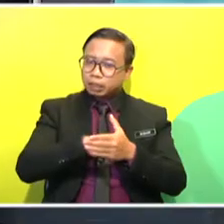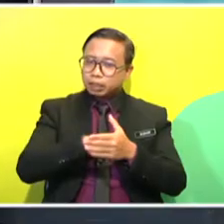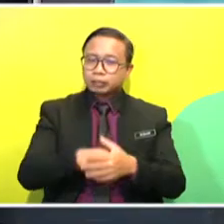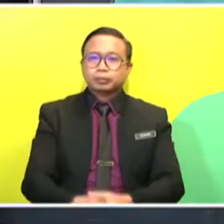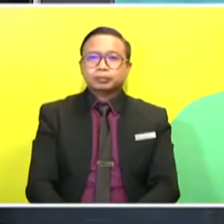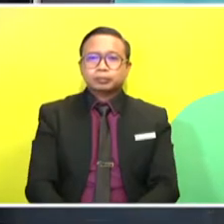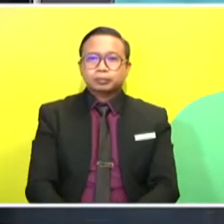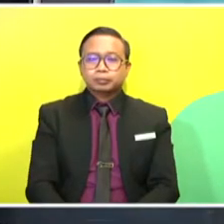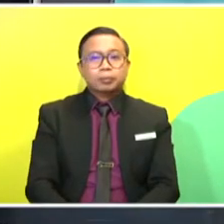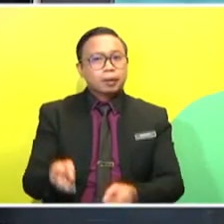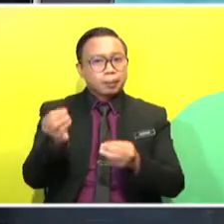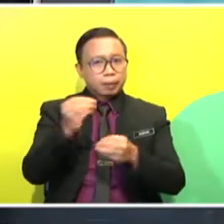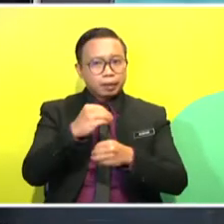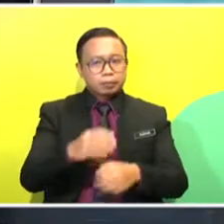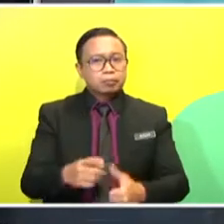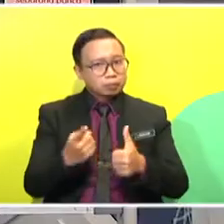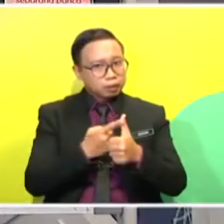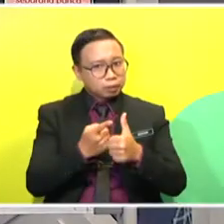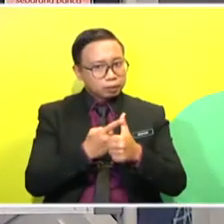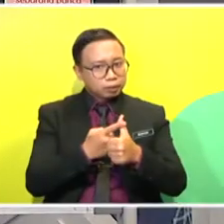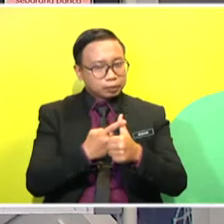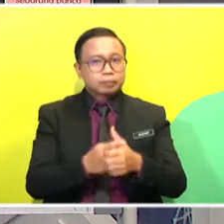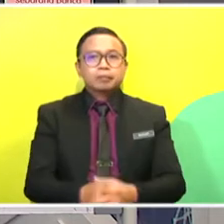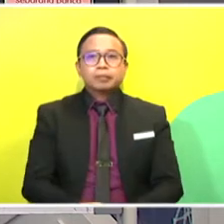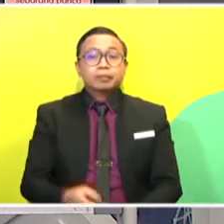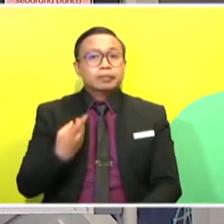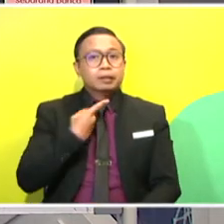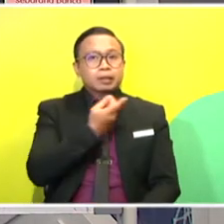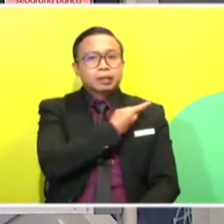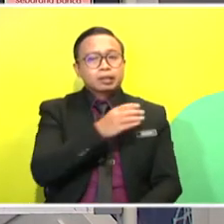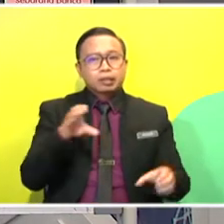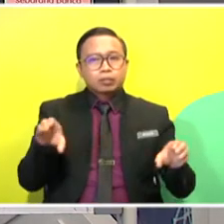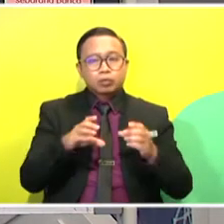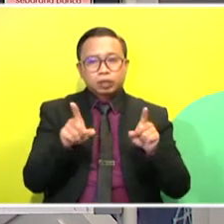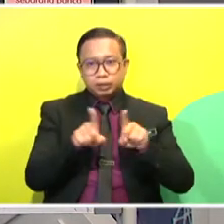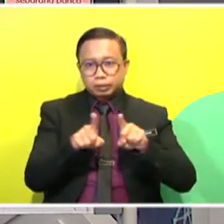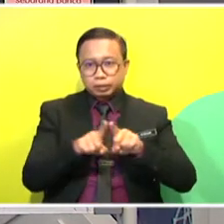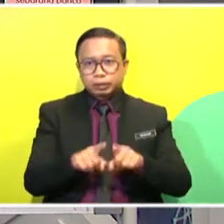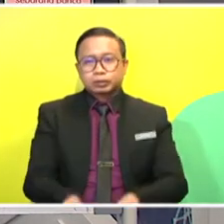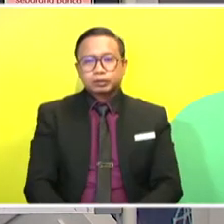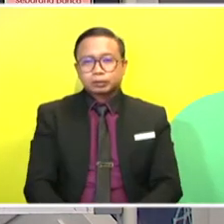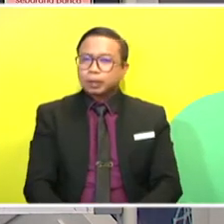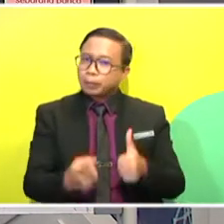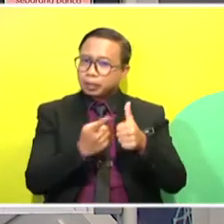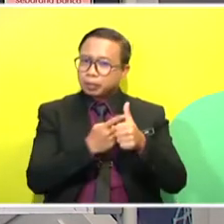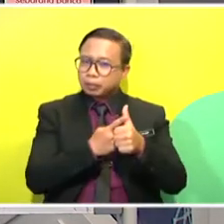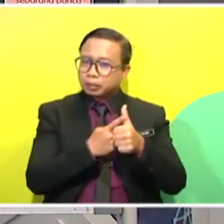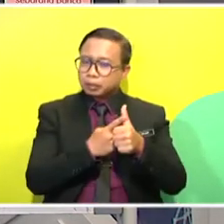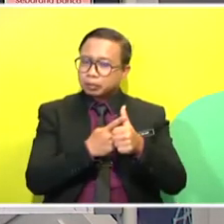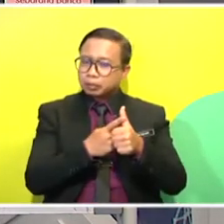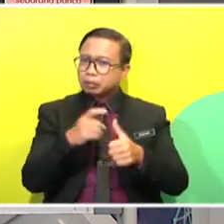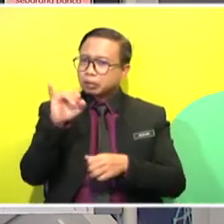Boleh. Yang pertama, murid-murid di rumah kita lakukan bersama-sama ya. Yang pertama, dilarang masuk